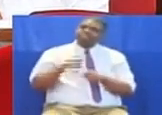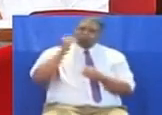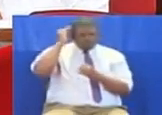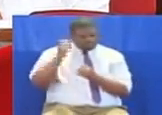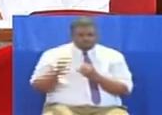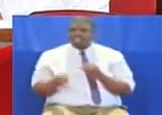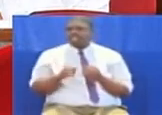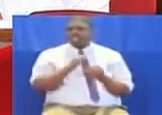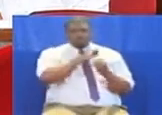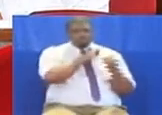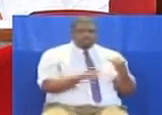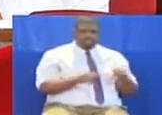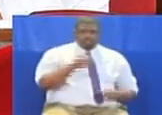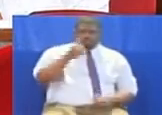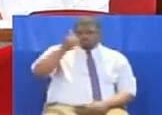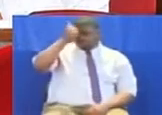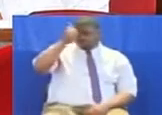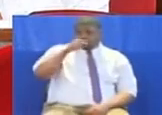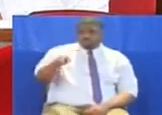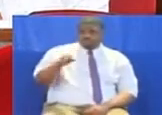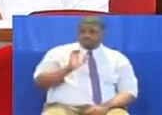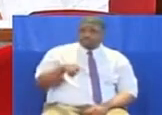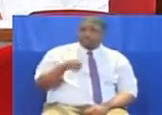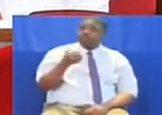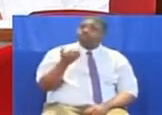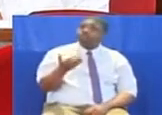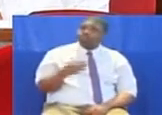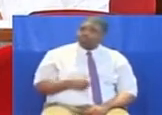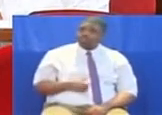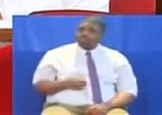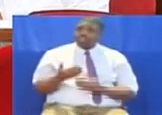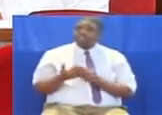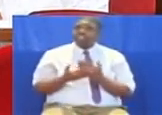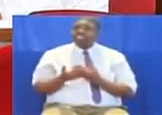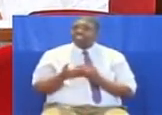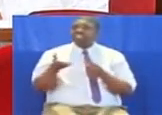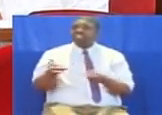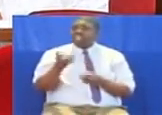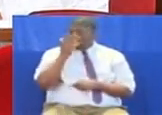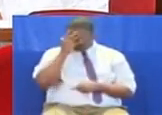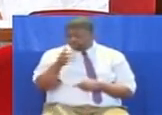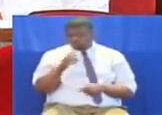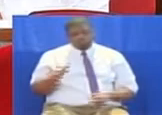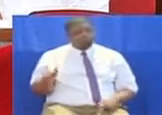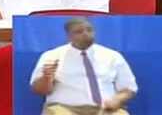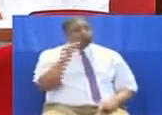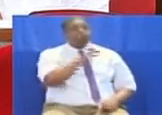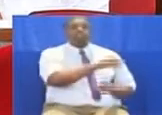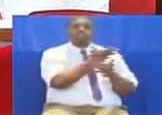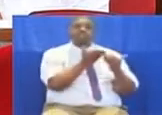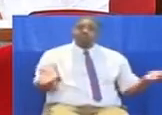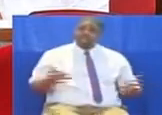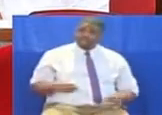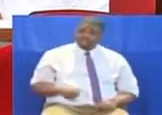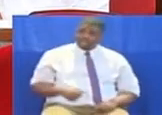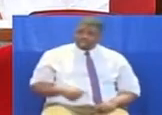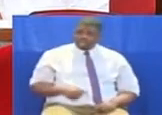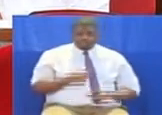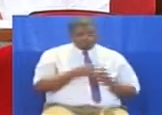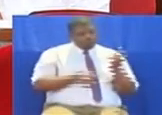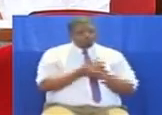Tulisema unakumbuka hotuba zetu za miaka mitano? Tulisema nchi hii inatia aibu ina ndege. Mheshimiwa Rais Magufuli akaleta